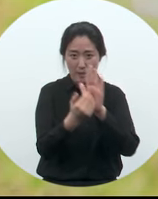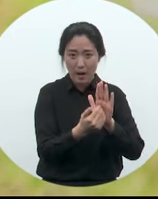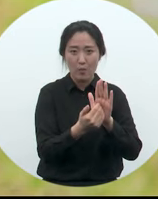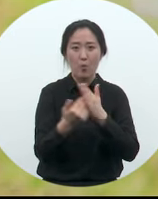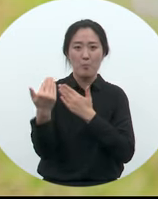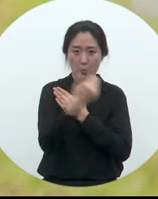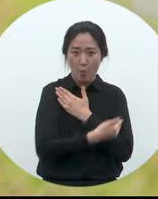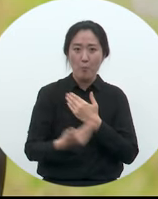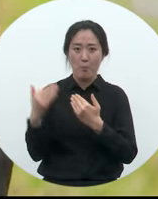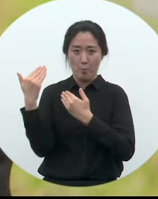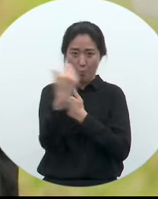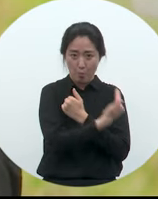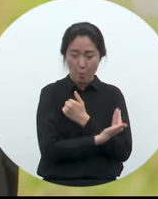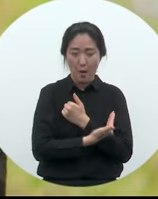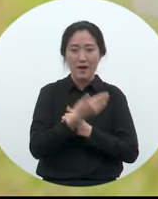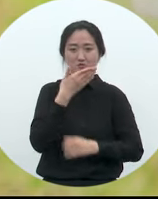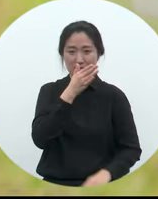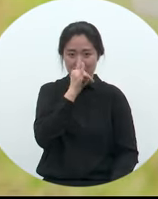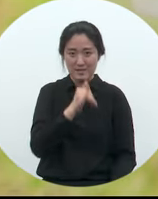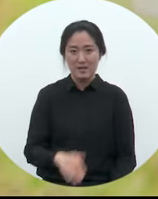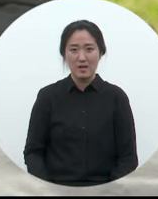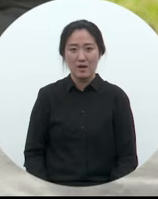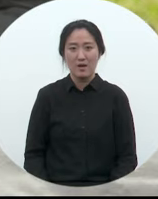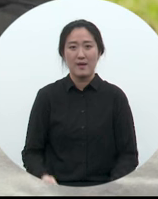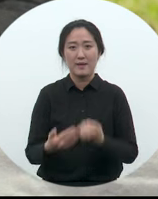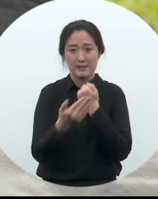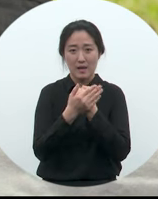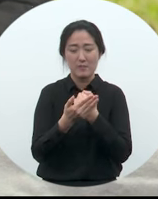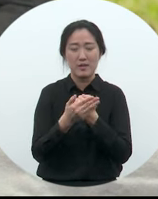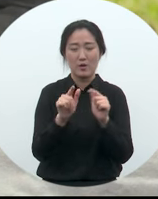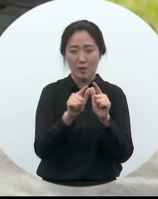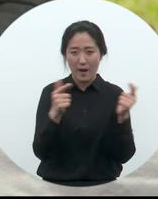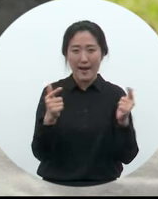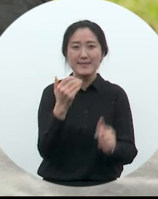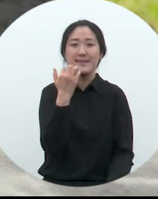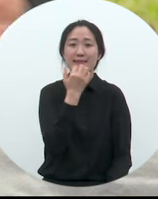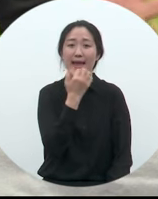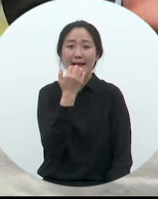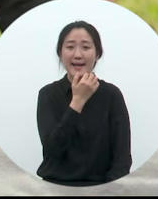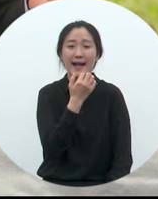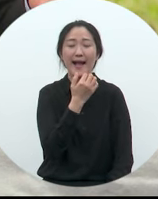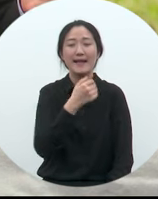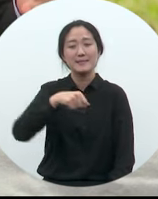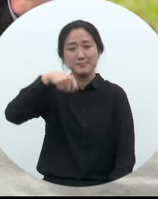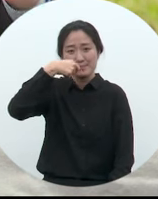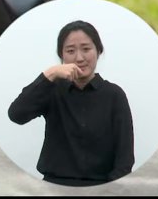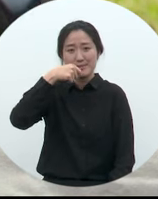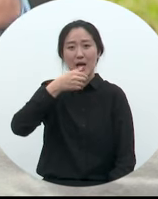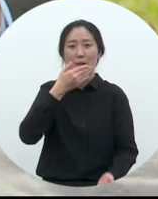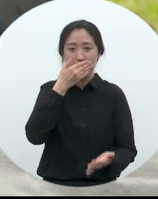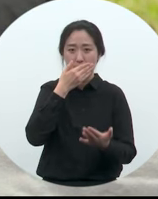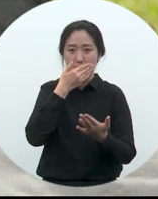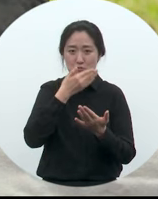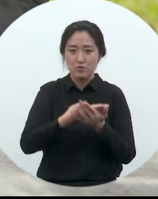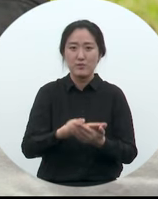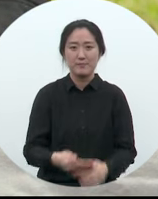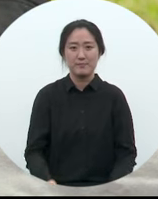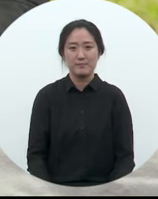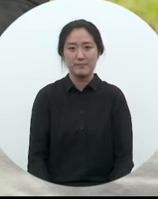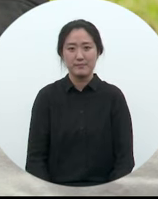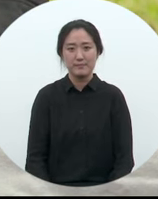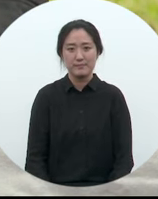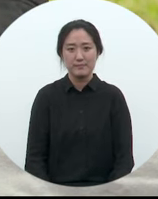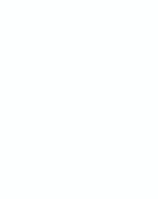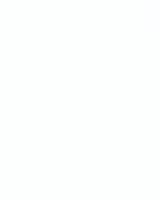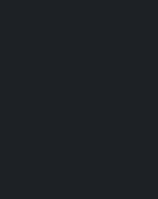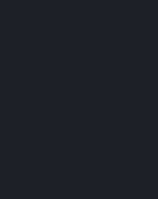면역력도 증강시켜 줄수 있기 때문에 음식을 먹을 때는 반드시 다양한 색깔의 음식을 드시라고